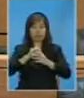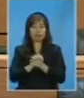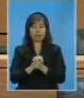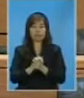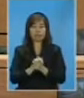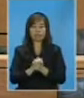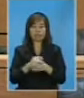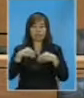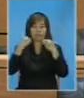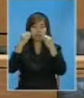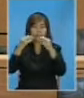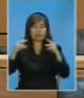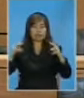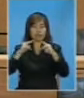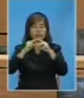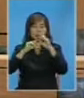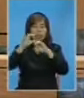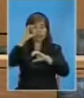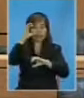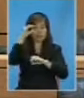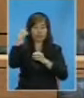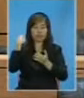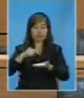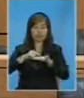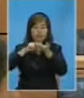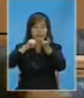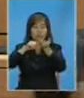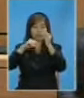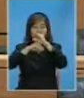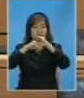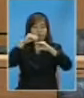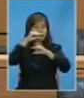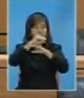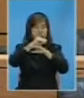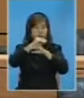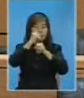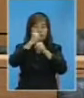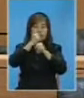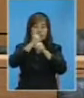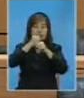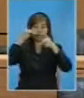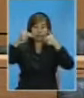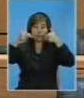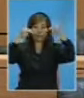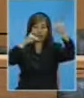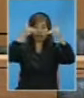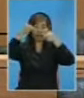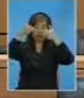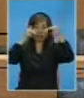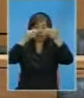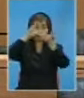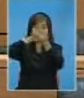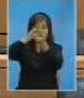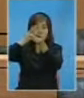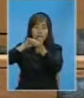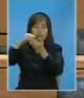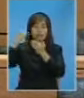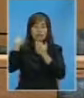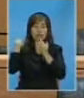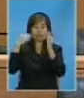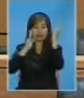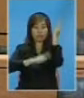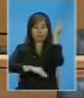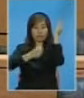ให้กระทรวงมหาดไทยเสนอโครงการติดตั้งระบบกล้องวงจรปิด CCTV ใน5จังหวัดชายแดนภาค